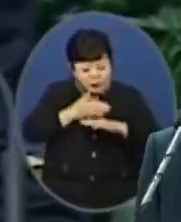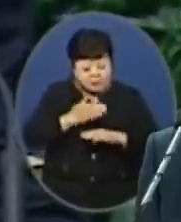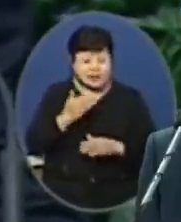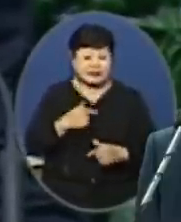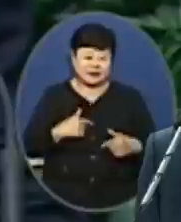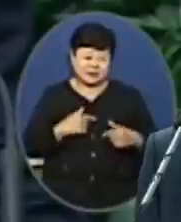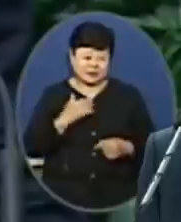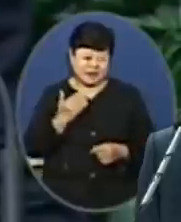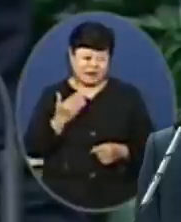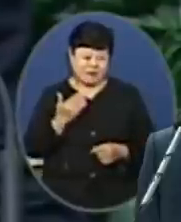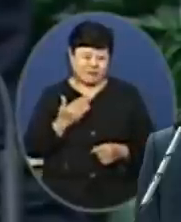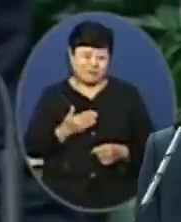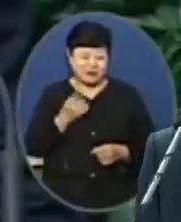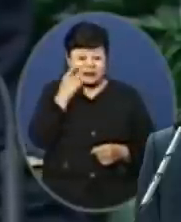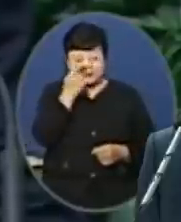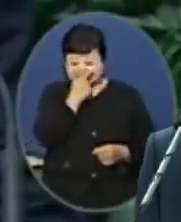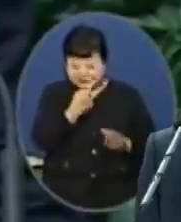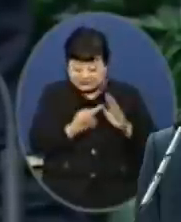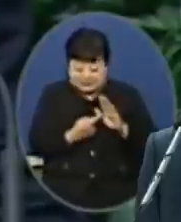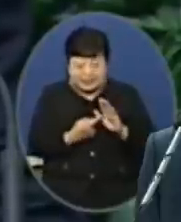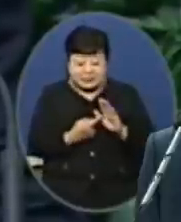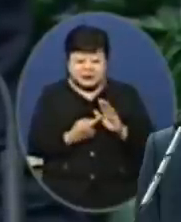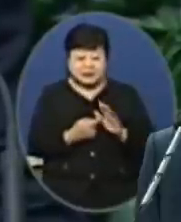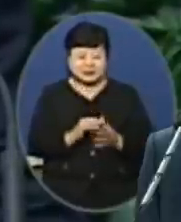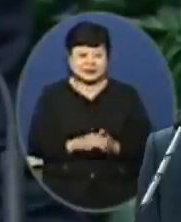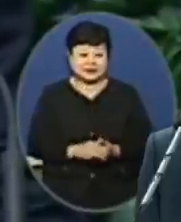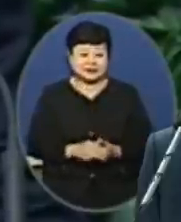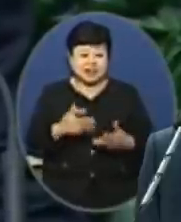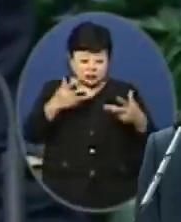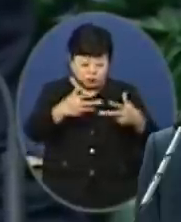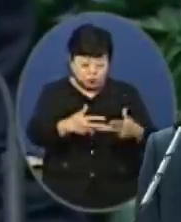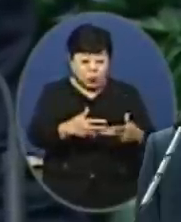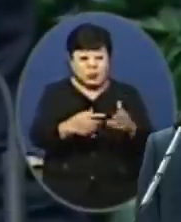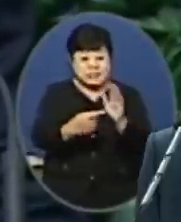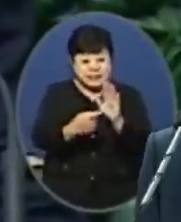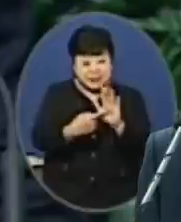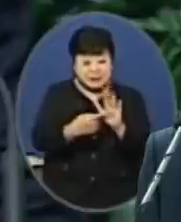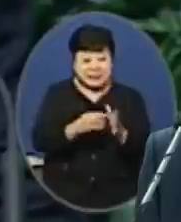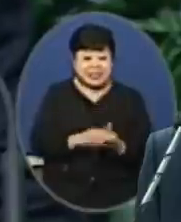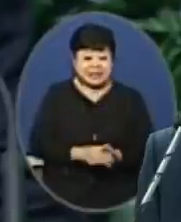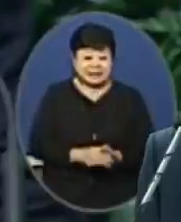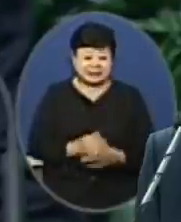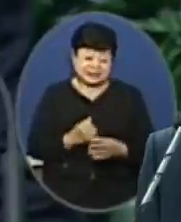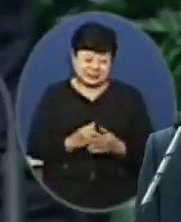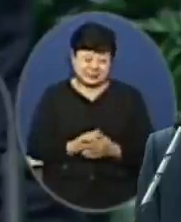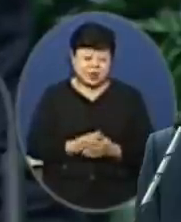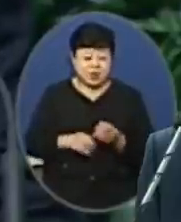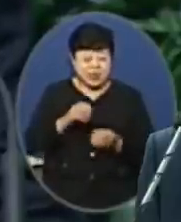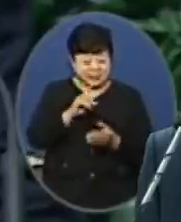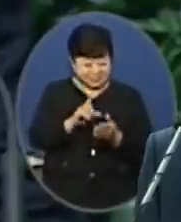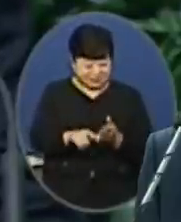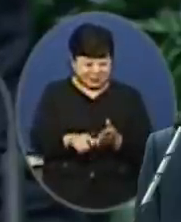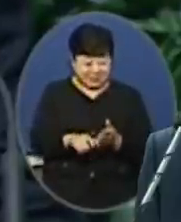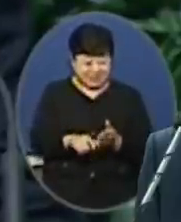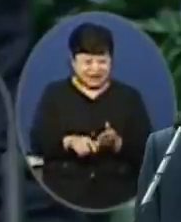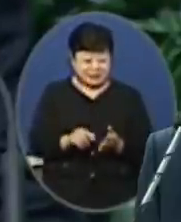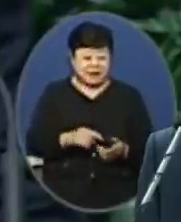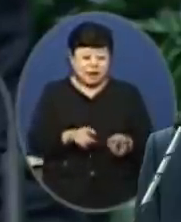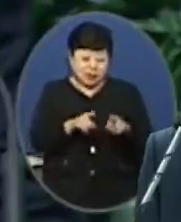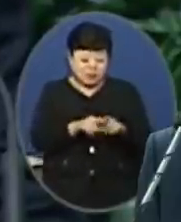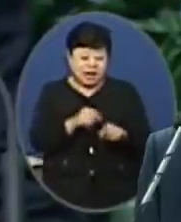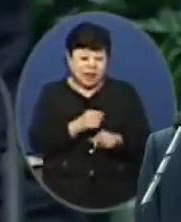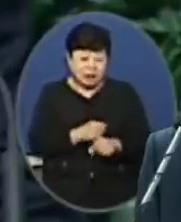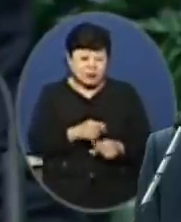되고 기쁨이 되고 증거할 수 있는 조건이 생기는 것입니다. 그러므로 환난 때 내가 그와 함께하여